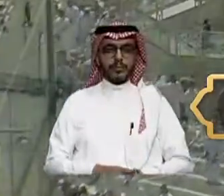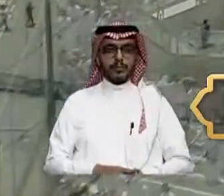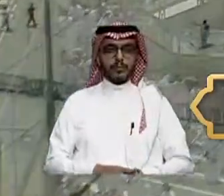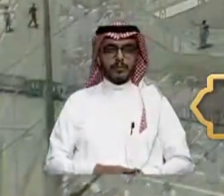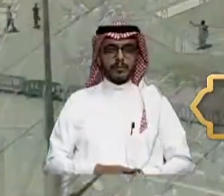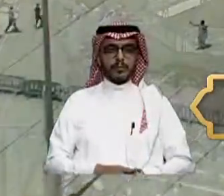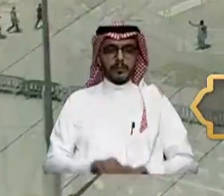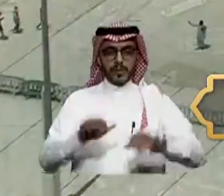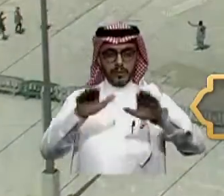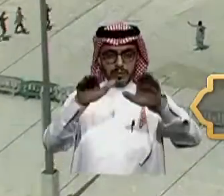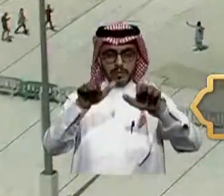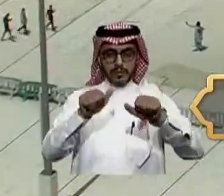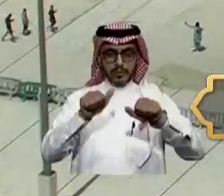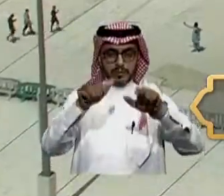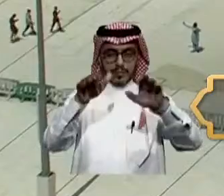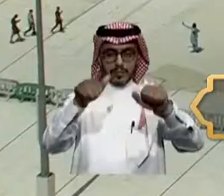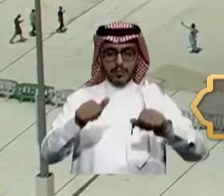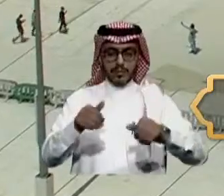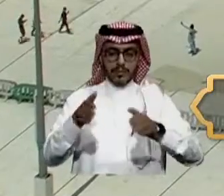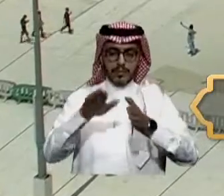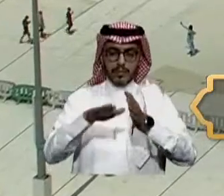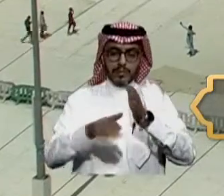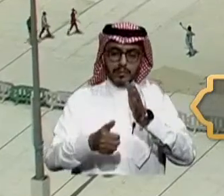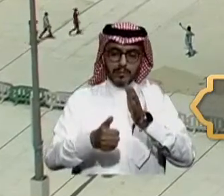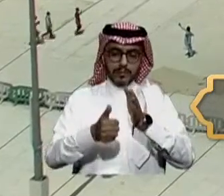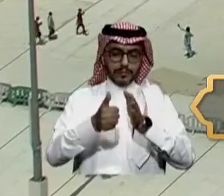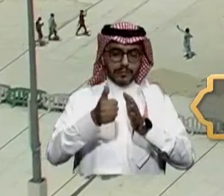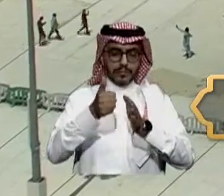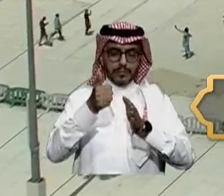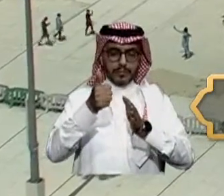الفلاح حي على الفلاح